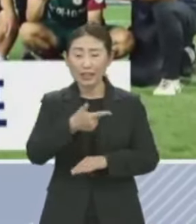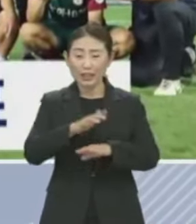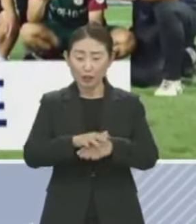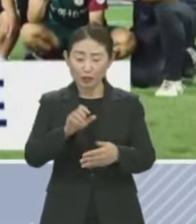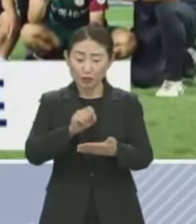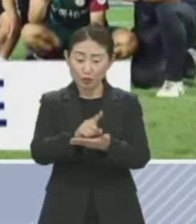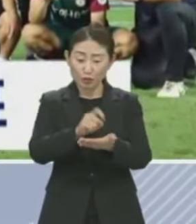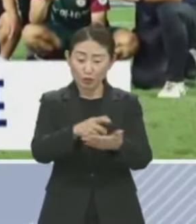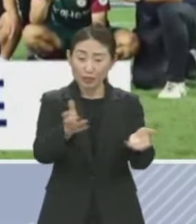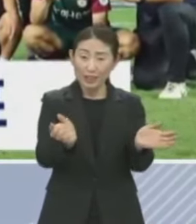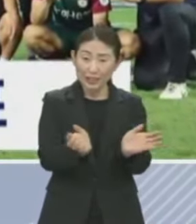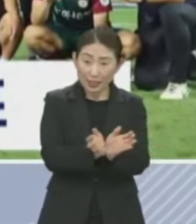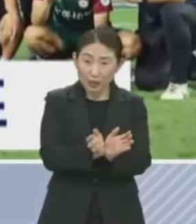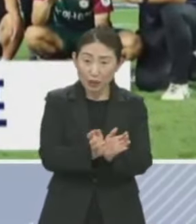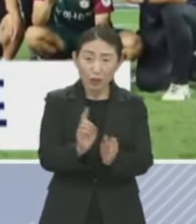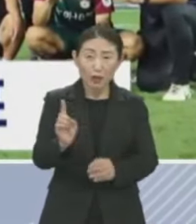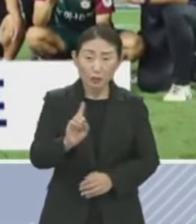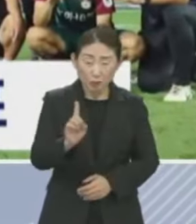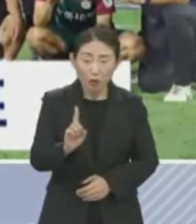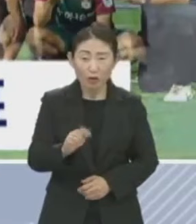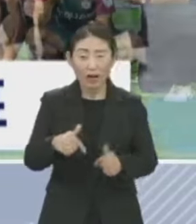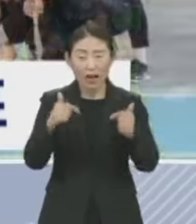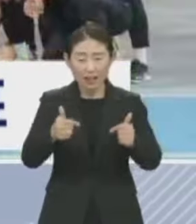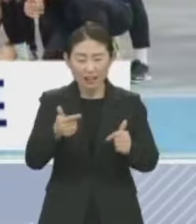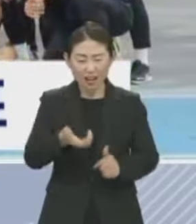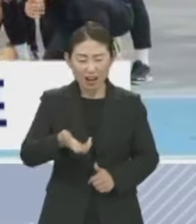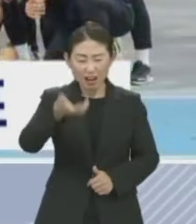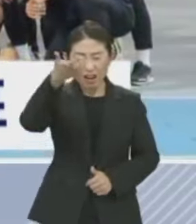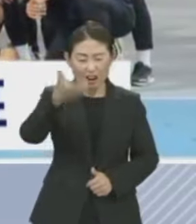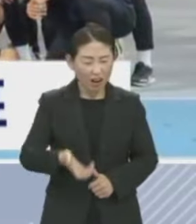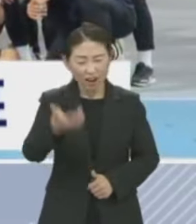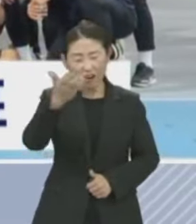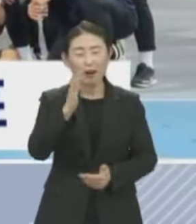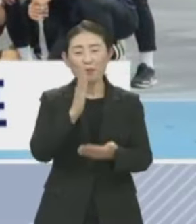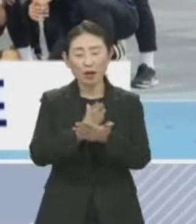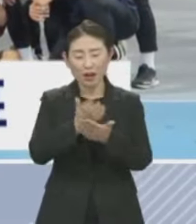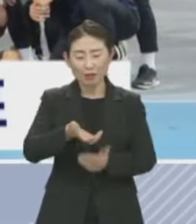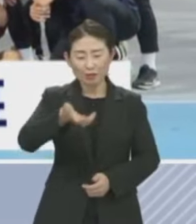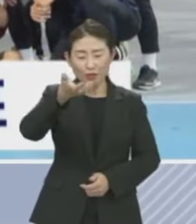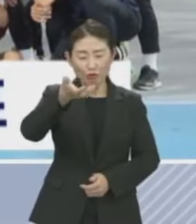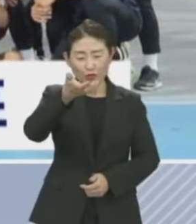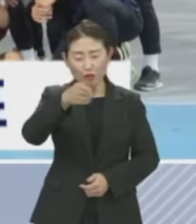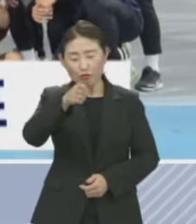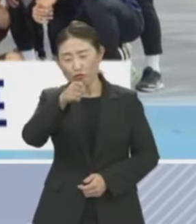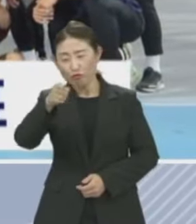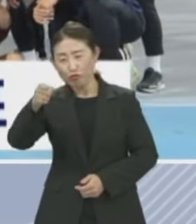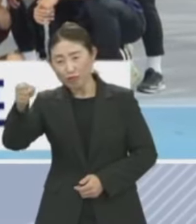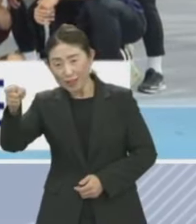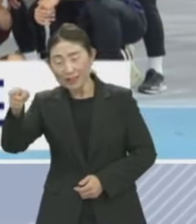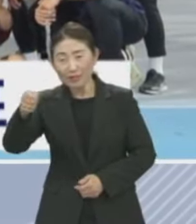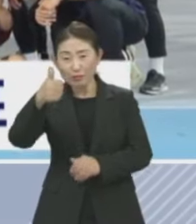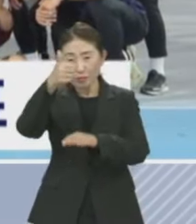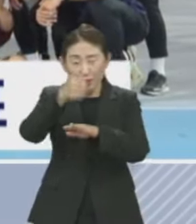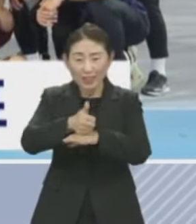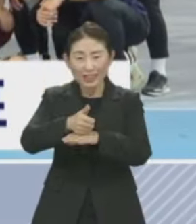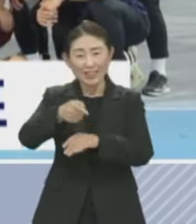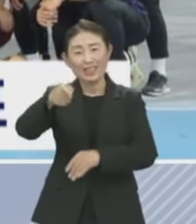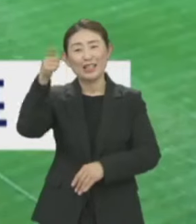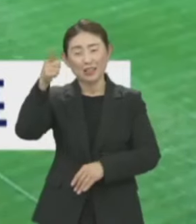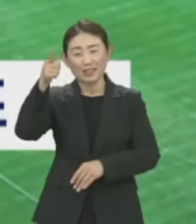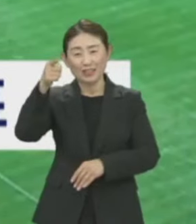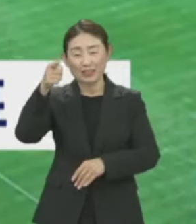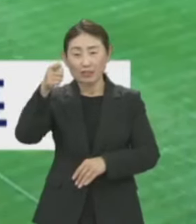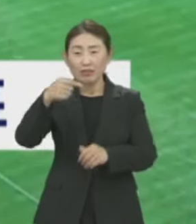위치에서 그 항상 그 순위 정도 는 유지하면서 뭐 챔피언스 리그나 우승권에 도전할 수 있는 그